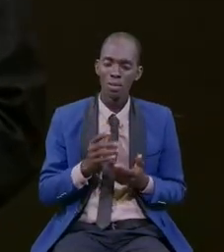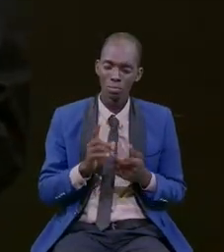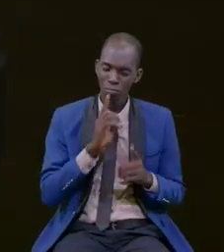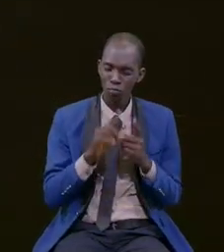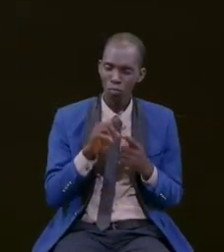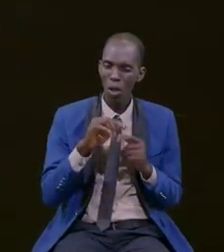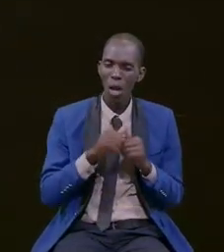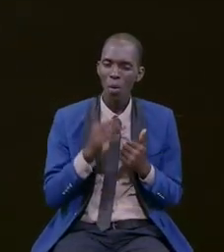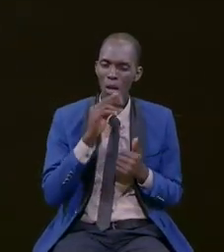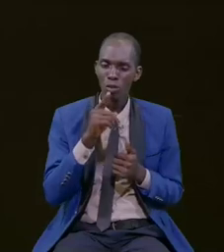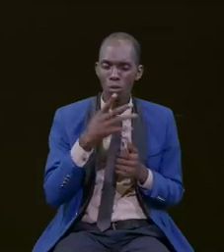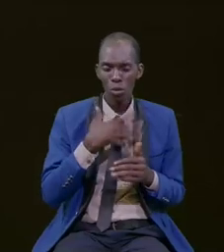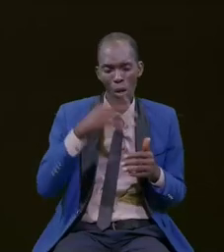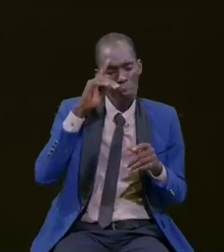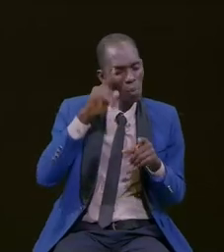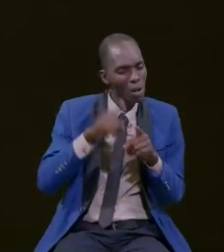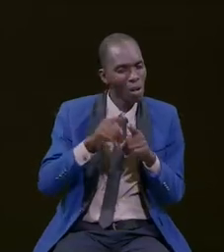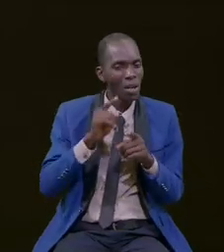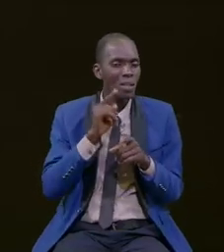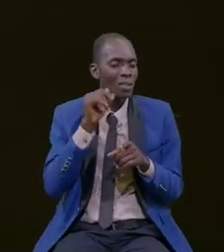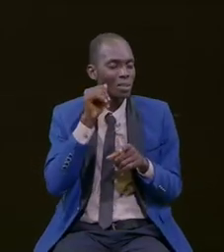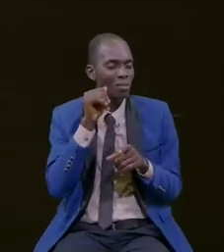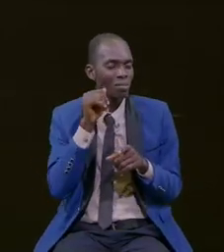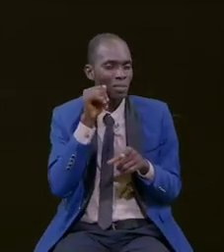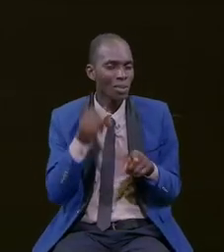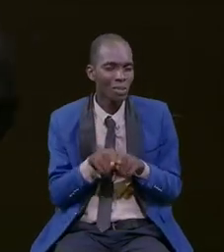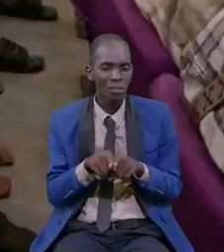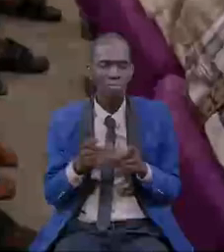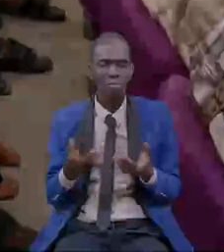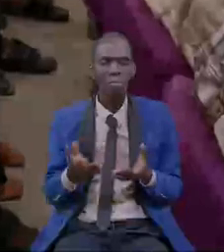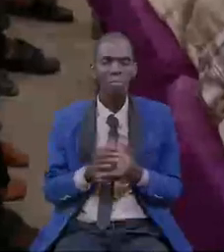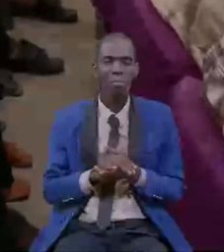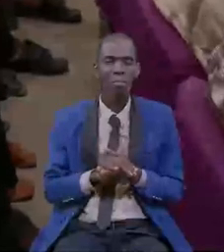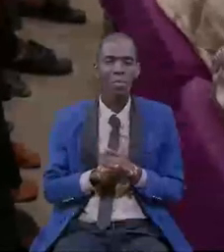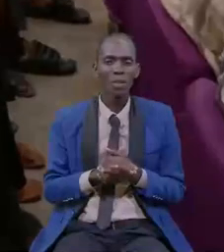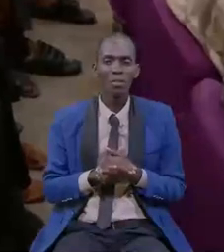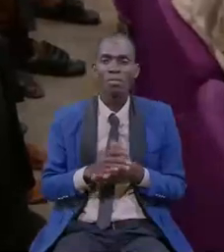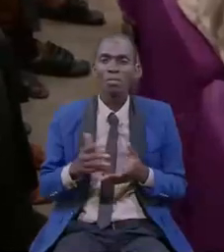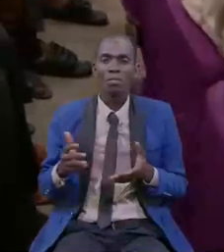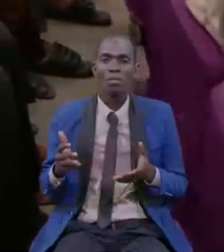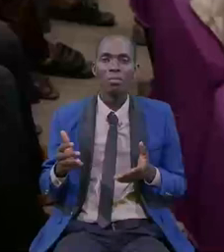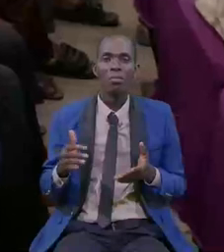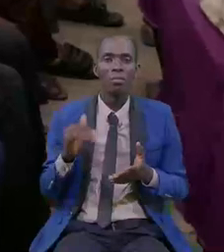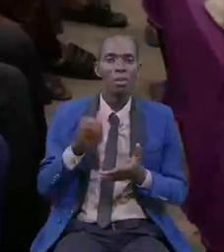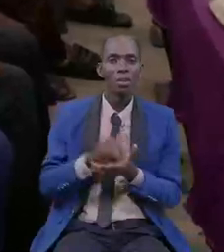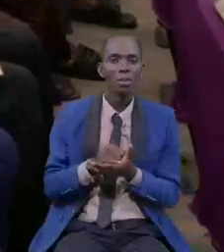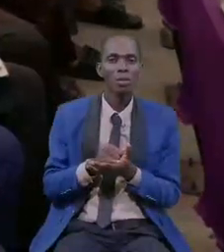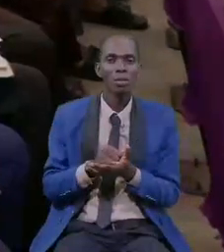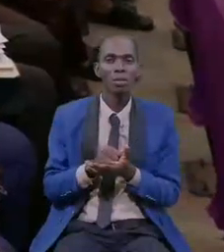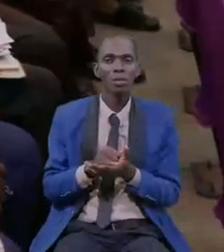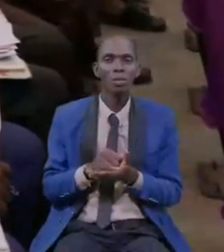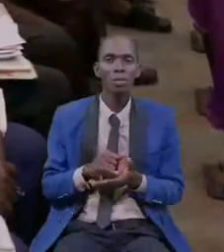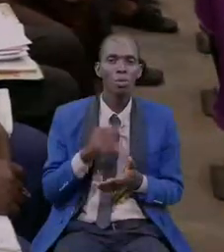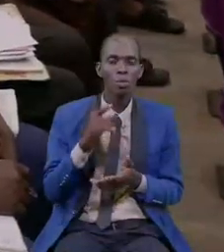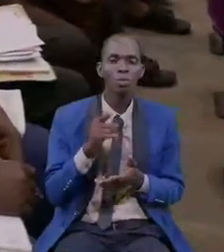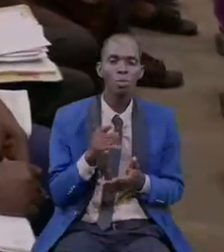sœur mon frère es-tu mort es-tu morte as-tu une conscience morte que tu es tellement immersé